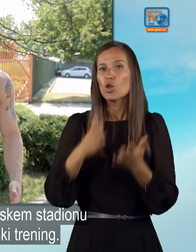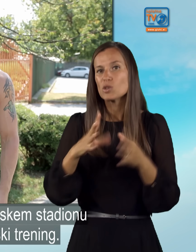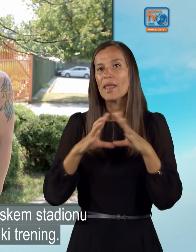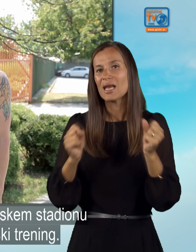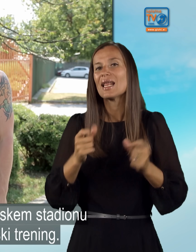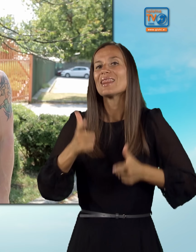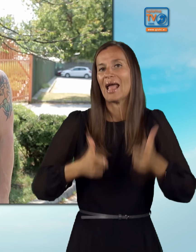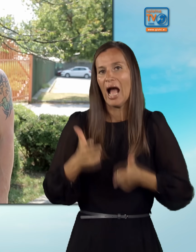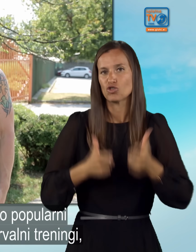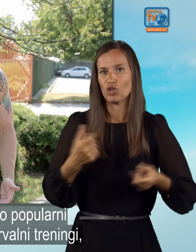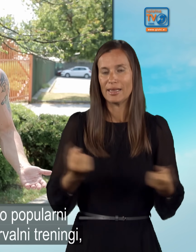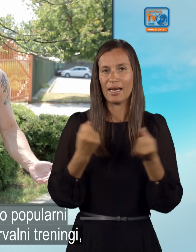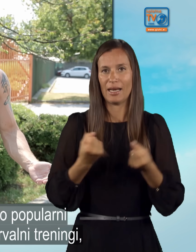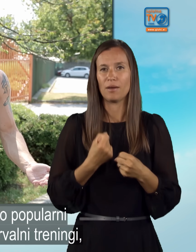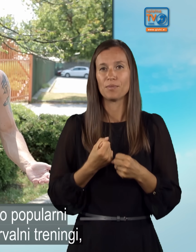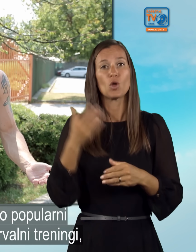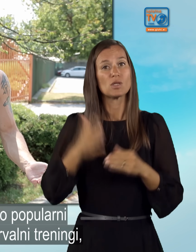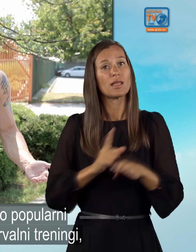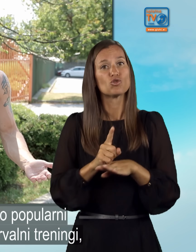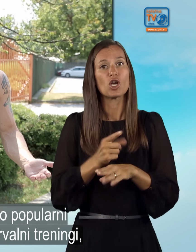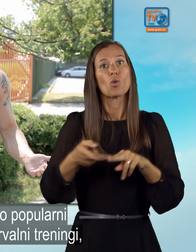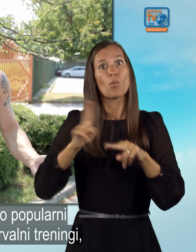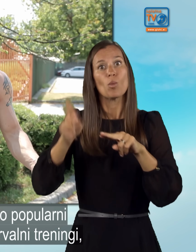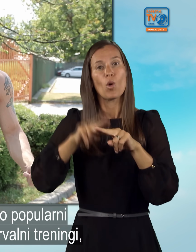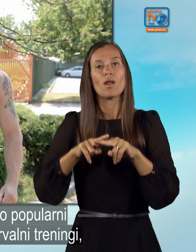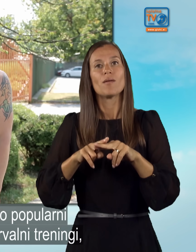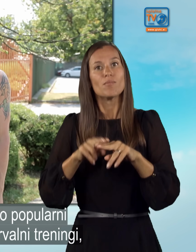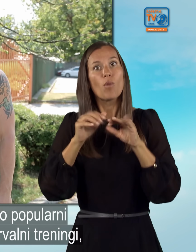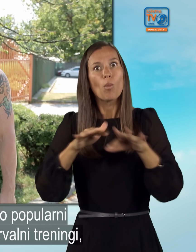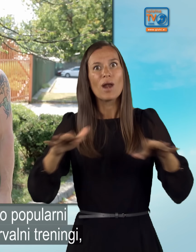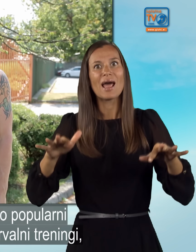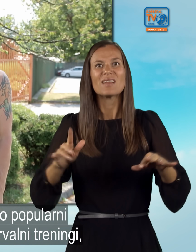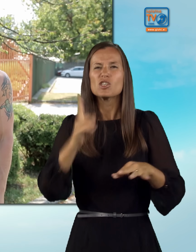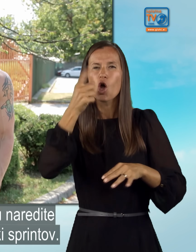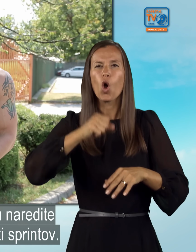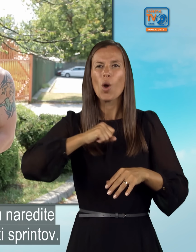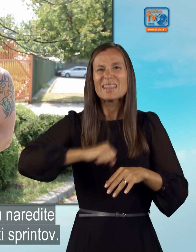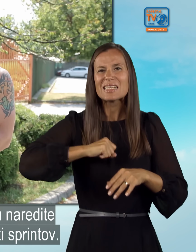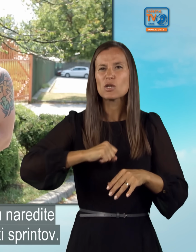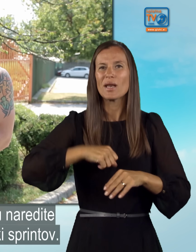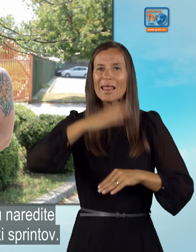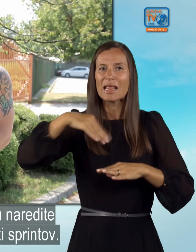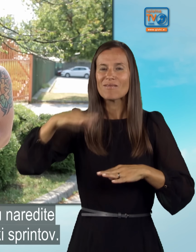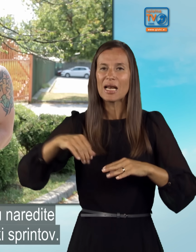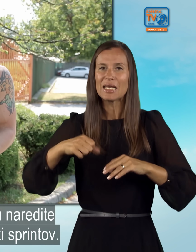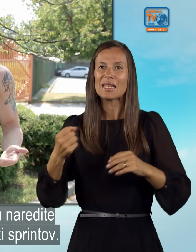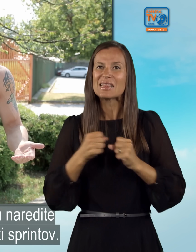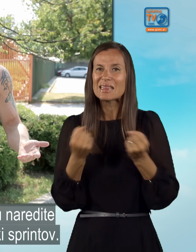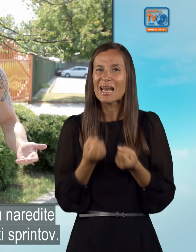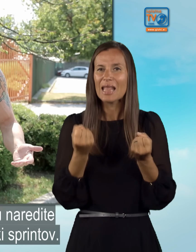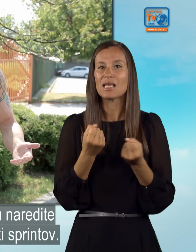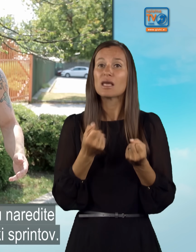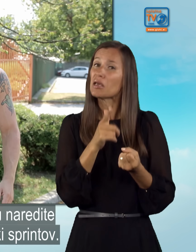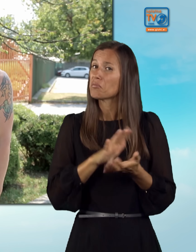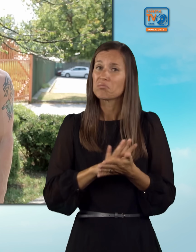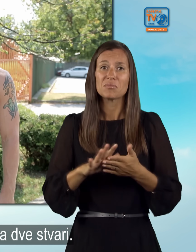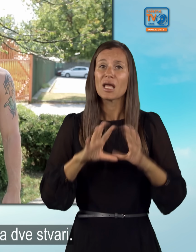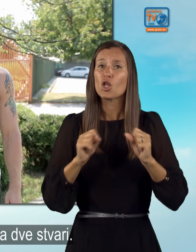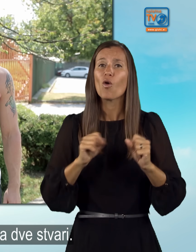kakšen tekaški trening. V zadnjem času so vedno bolj popularni visokointenzivni intervalni treningi, ki jih na stadionu naredite enostavno v obliki